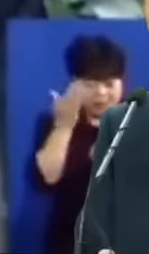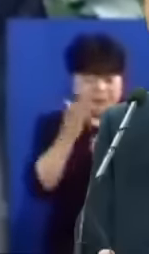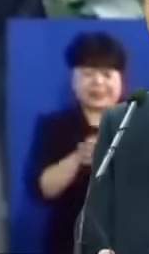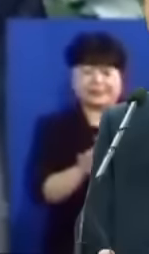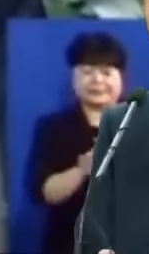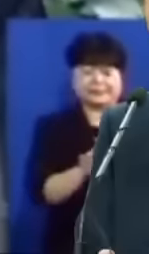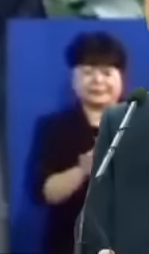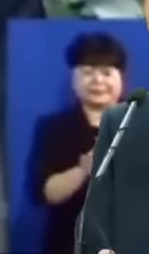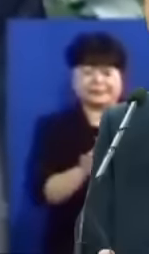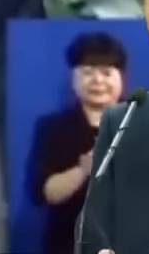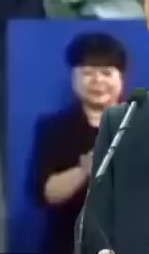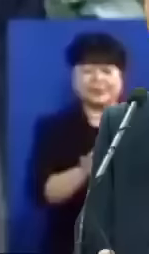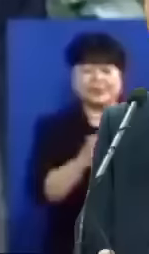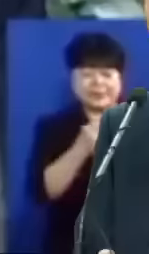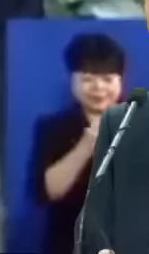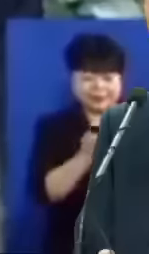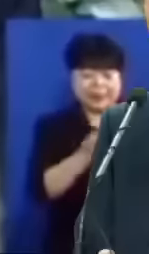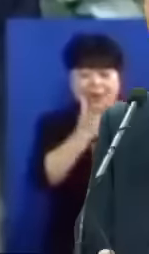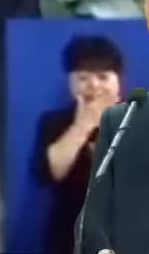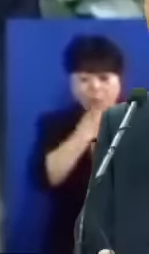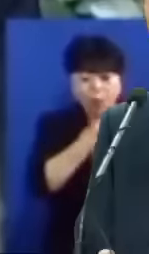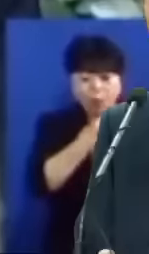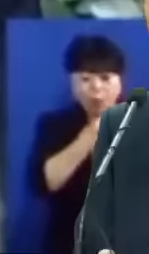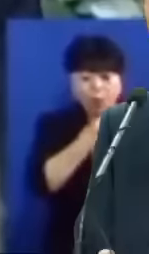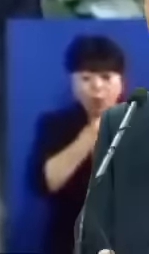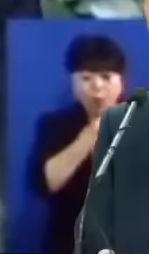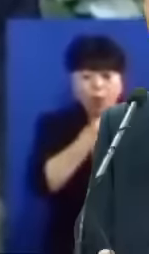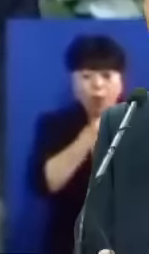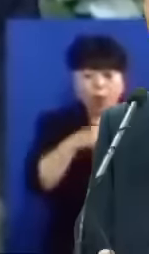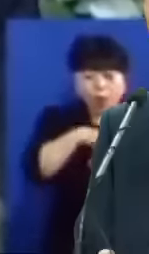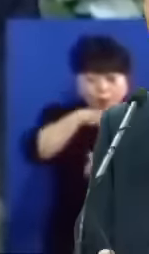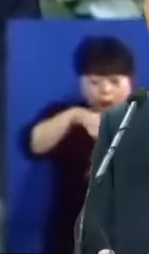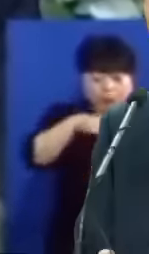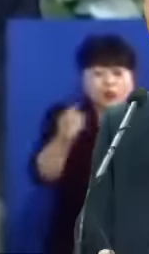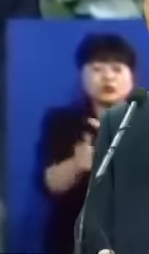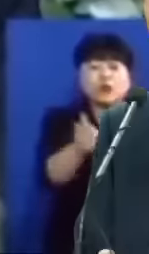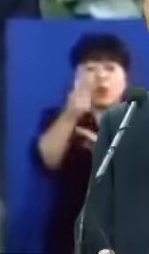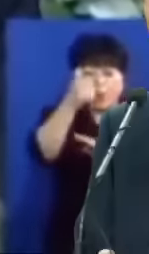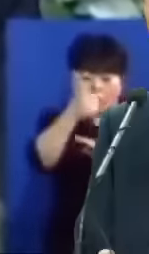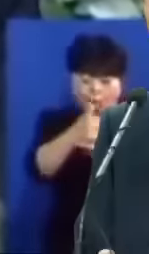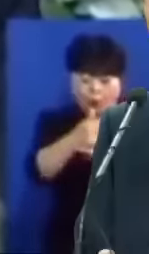것입니다. 그러므로 행복은 환경적인 성공과